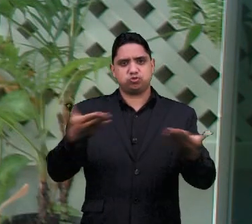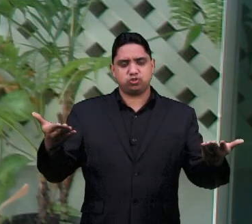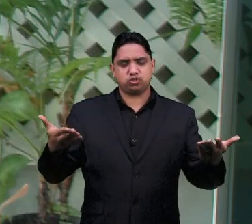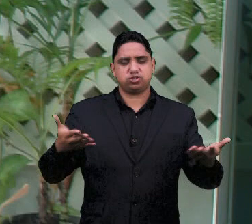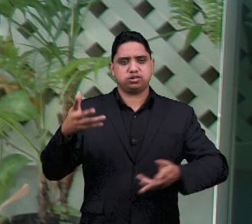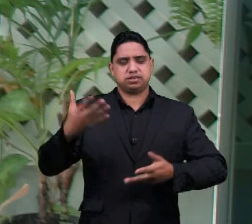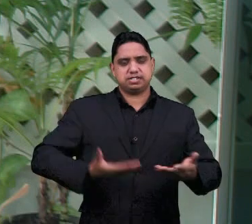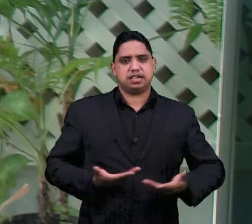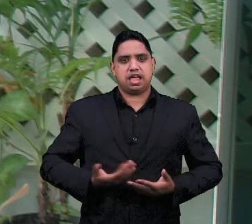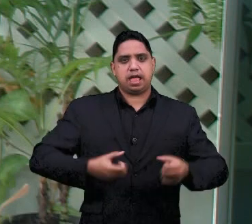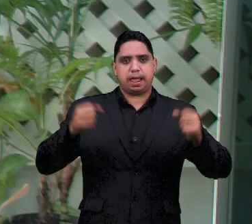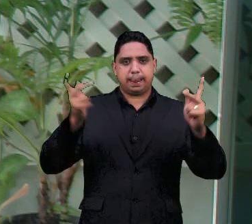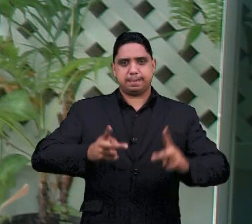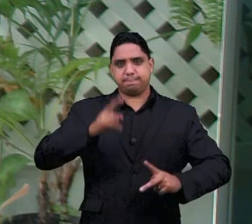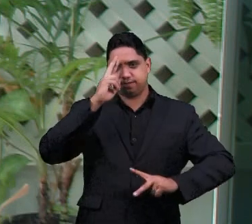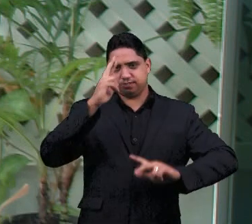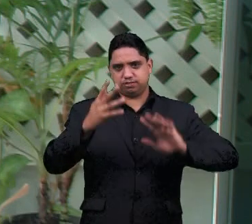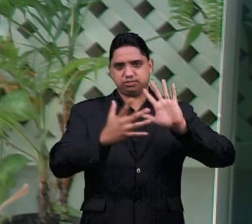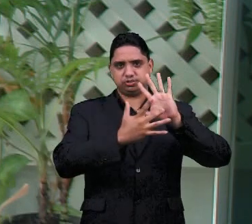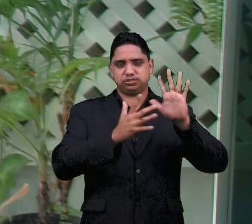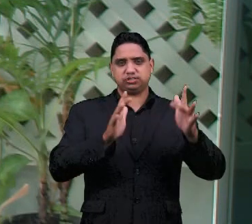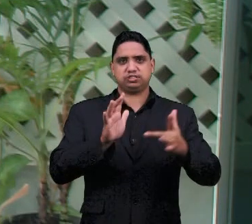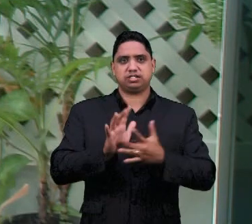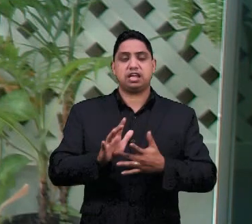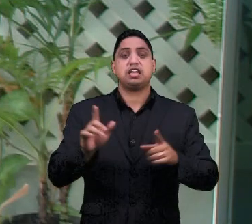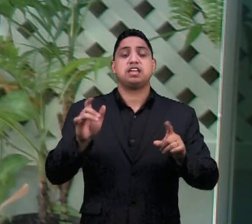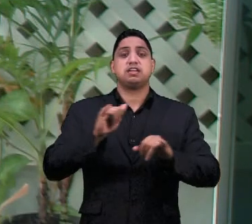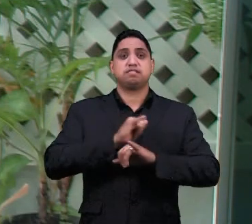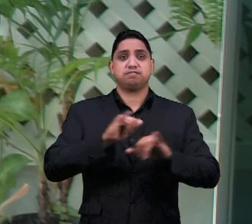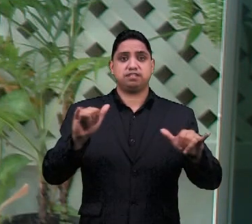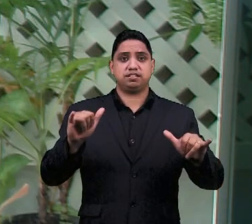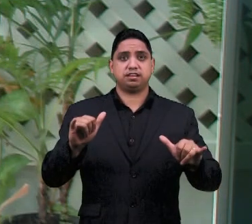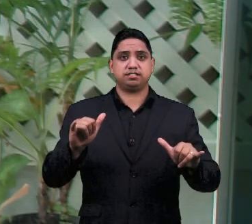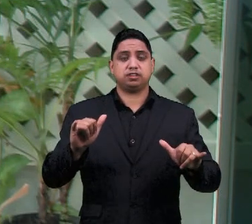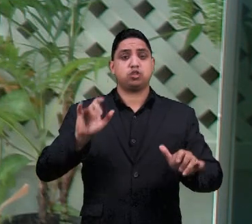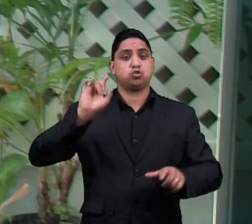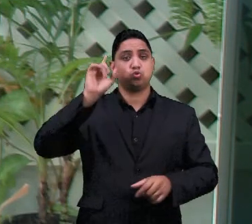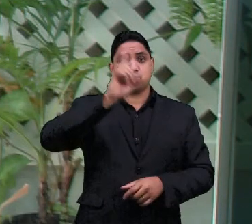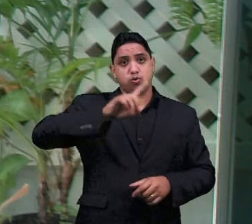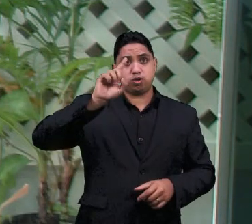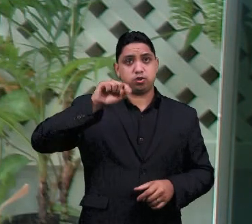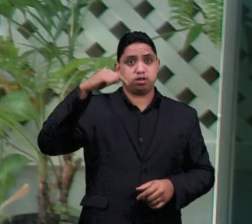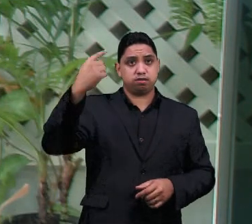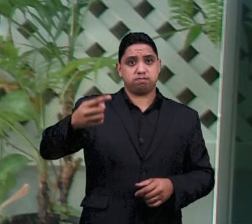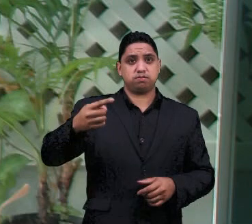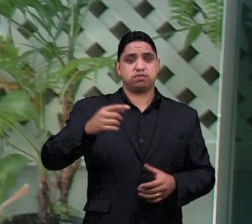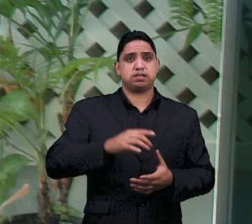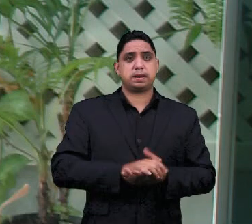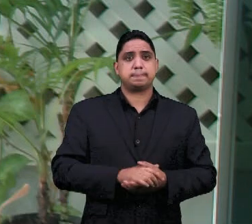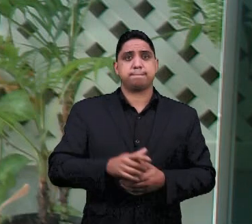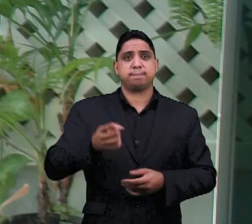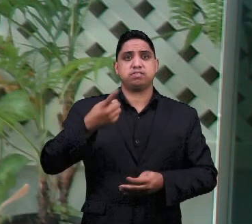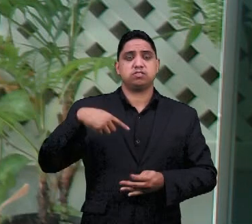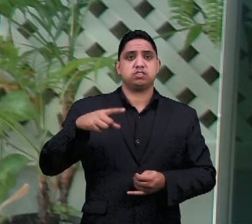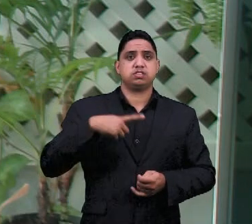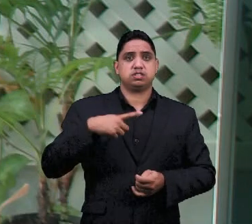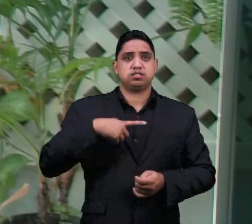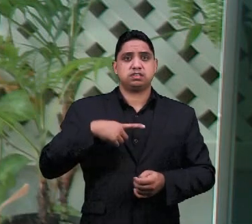été déjà données. Je veux saluer à tous nos frères et sœurs, la paix du Seigneur Jésus, et